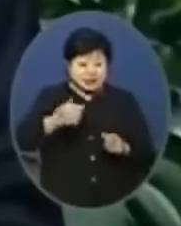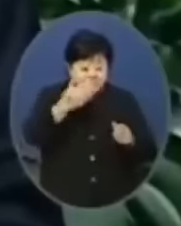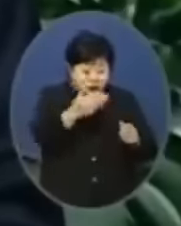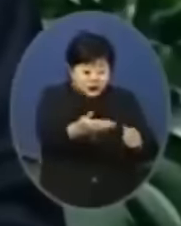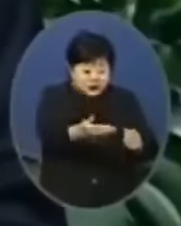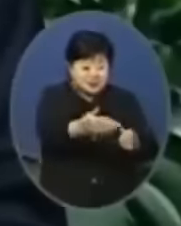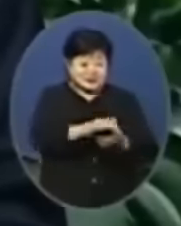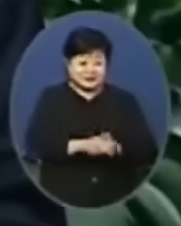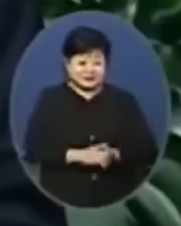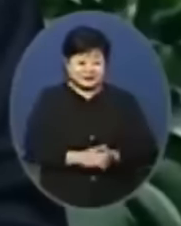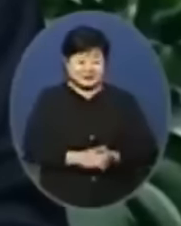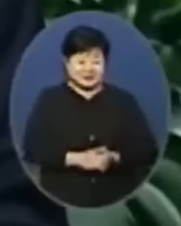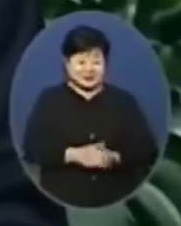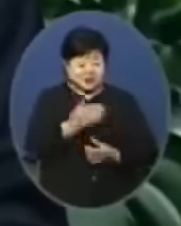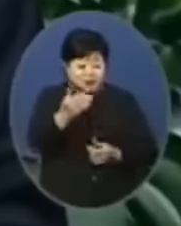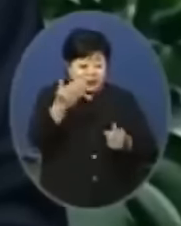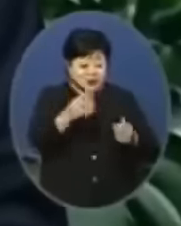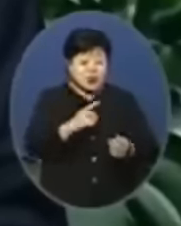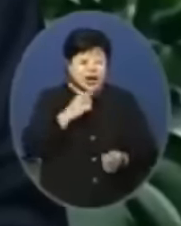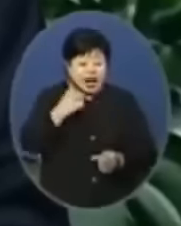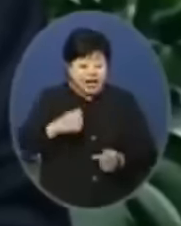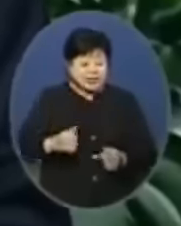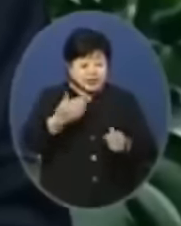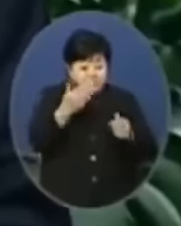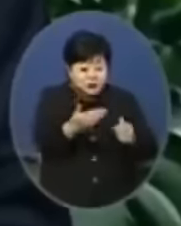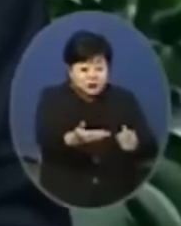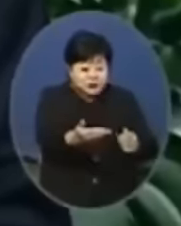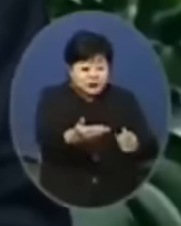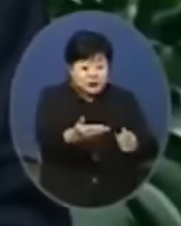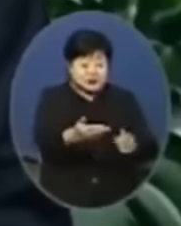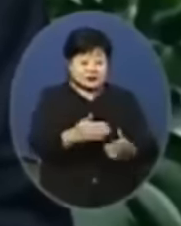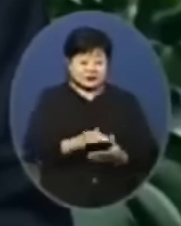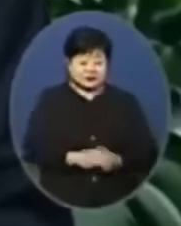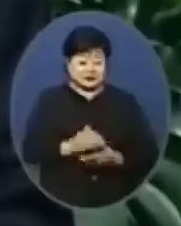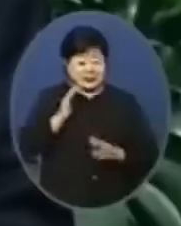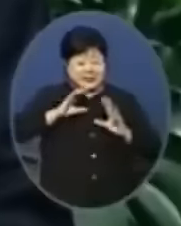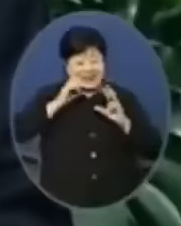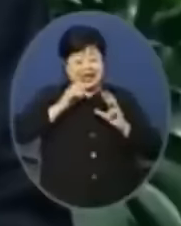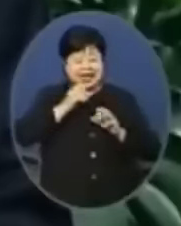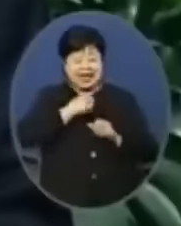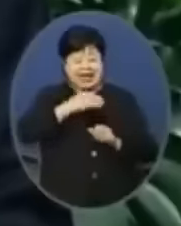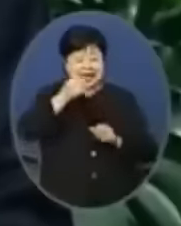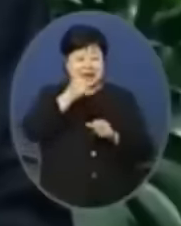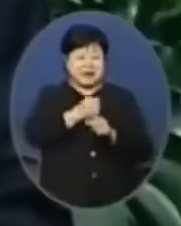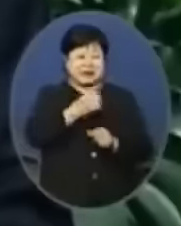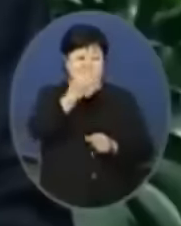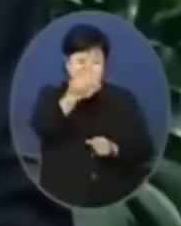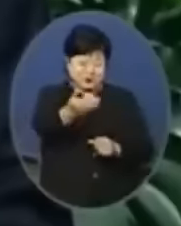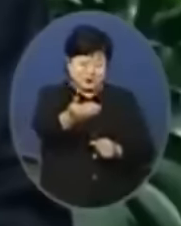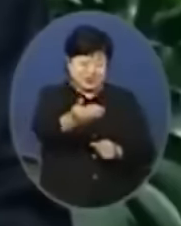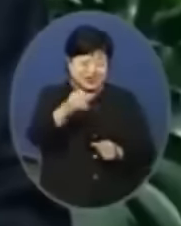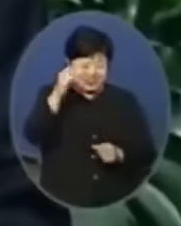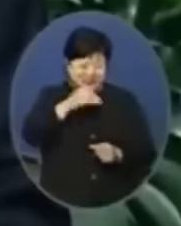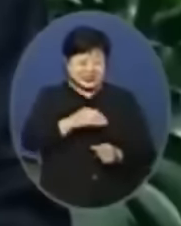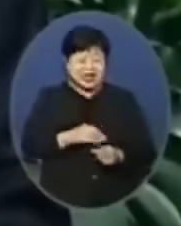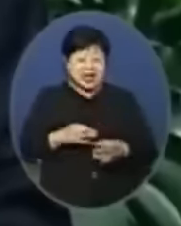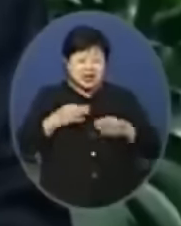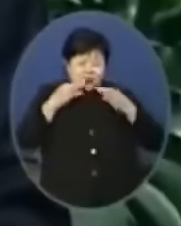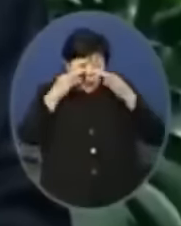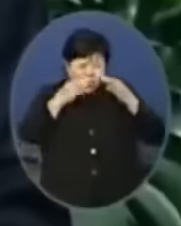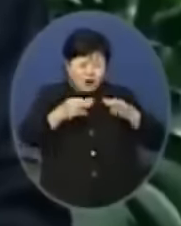주셨습니다. 그러므로 여러분에게 독생자를 주셔서 여러분으로 하여금 천국 가게 만들어 놓으신 것입니다. 그냥 네가